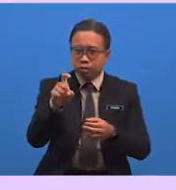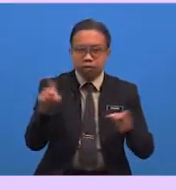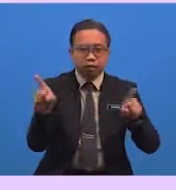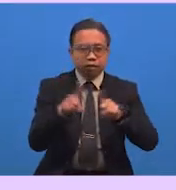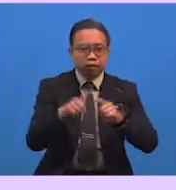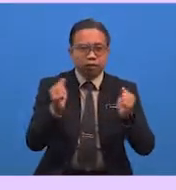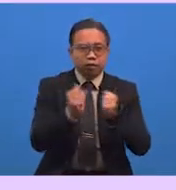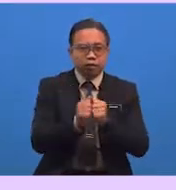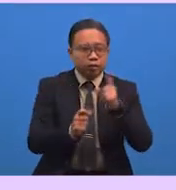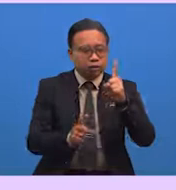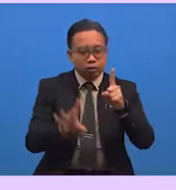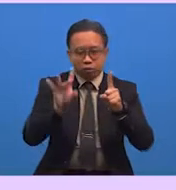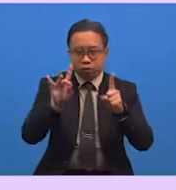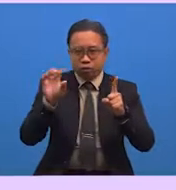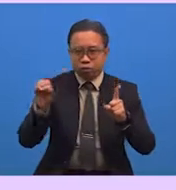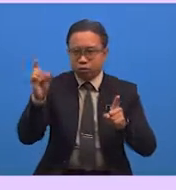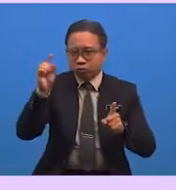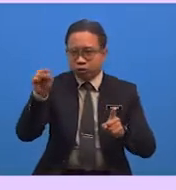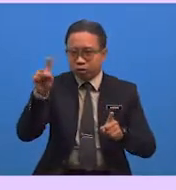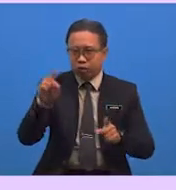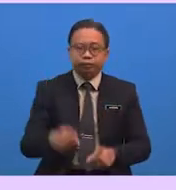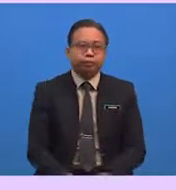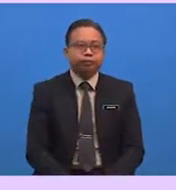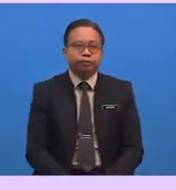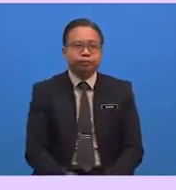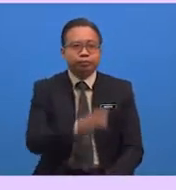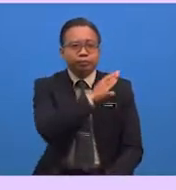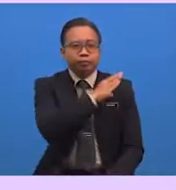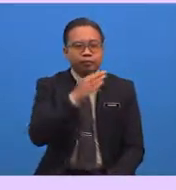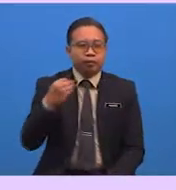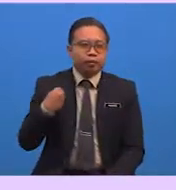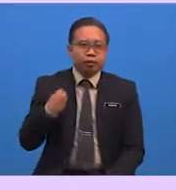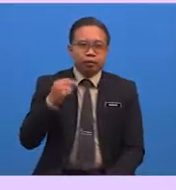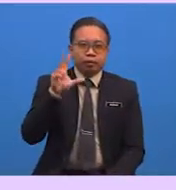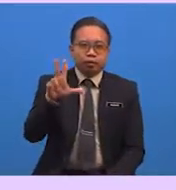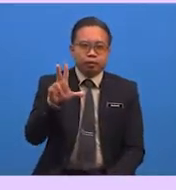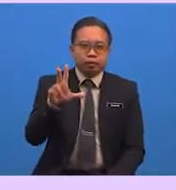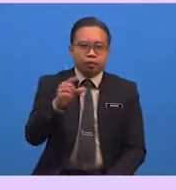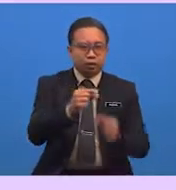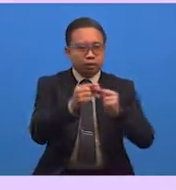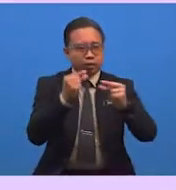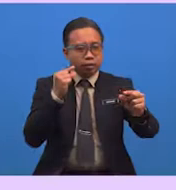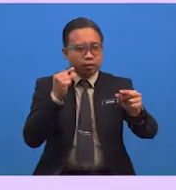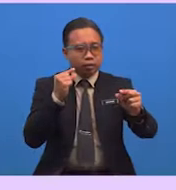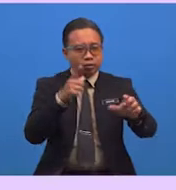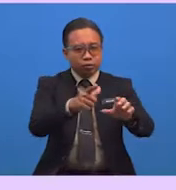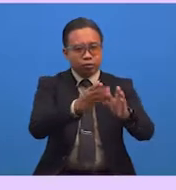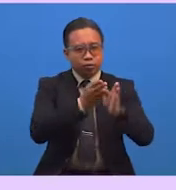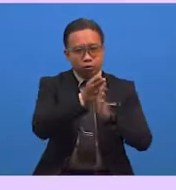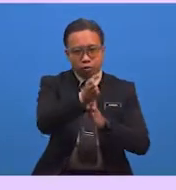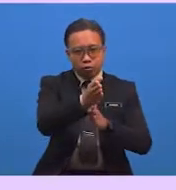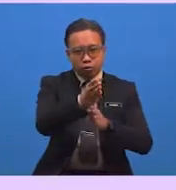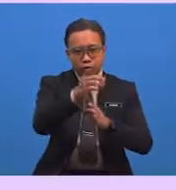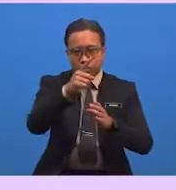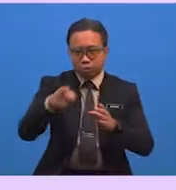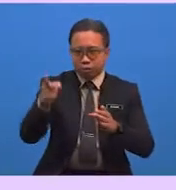bersamaan 180 darjah. Dan yang ketiga, garis lurus yang bersilang